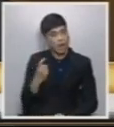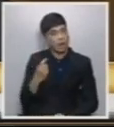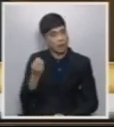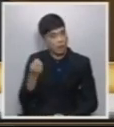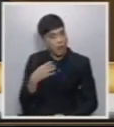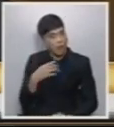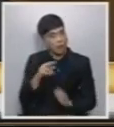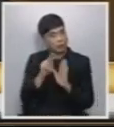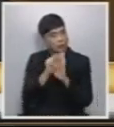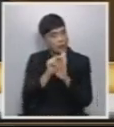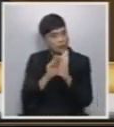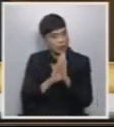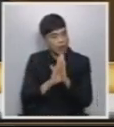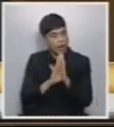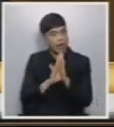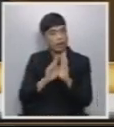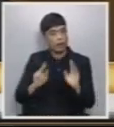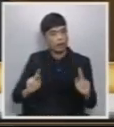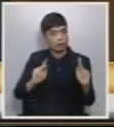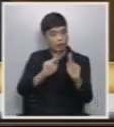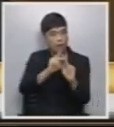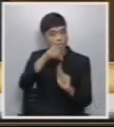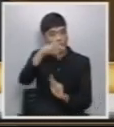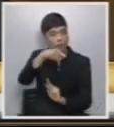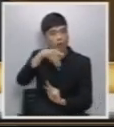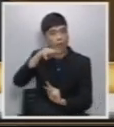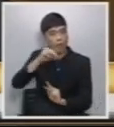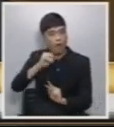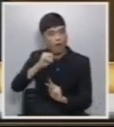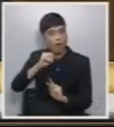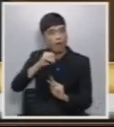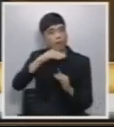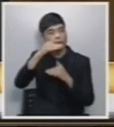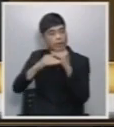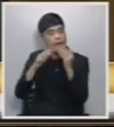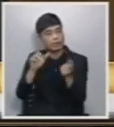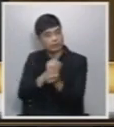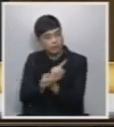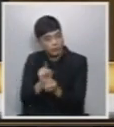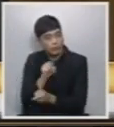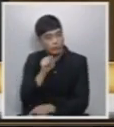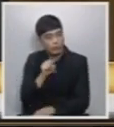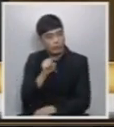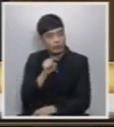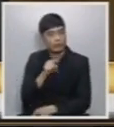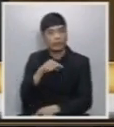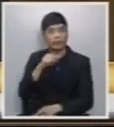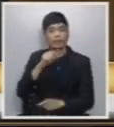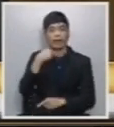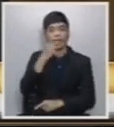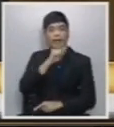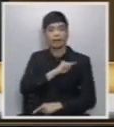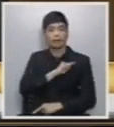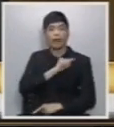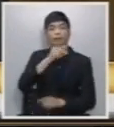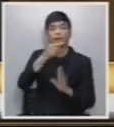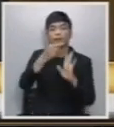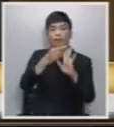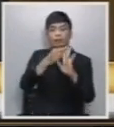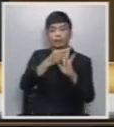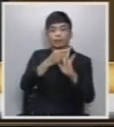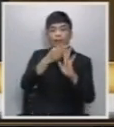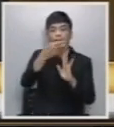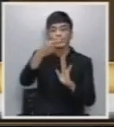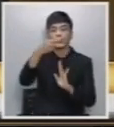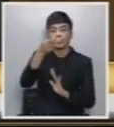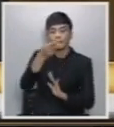ของกระทรวงการพัฒนาสังคมนั้นโดยการเคหะแห่งชาติเป็นผู้บริหารโครงการก็อยากจะกราบเรียนว่า